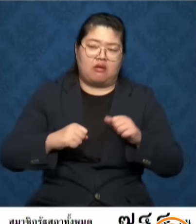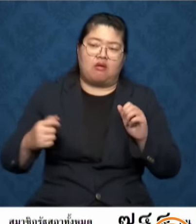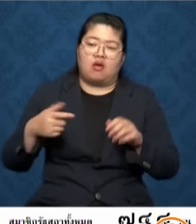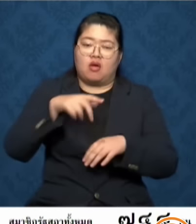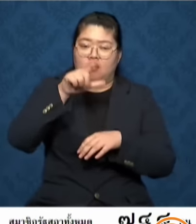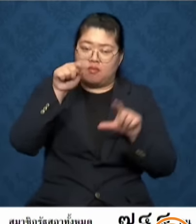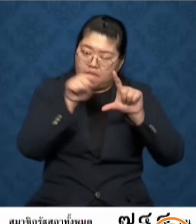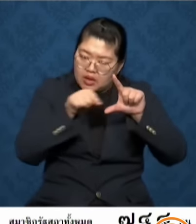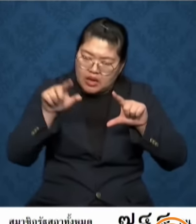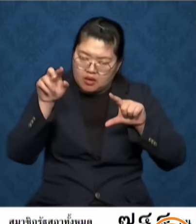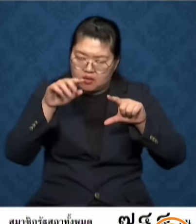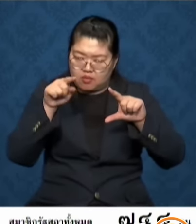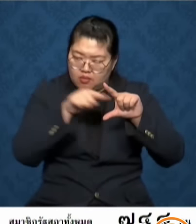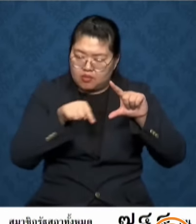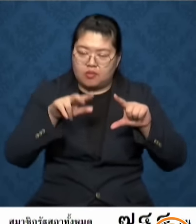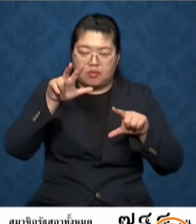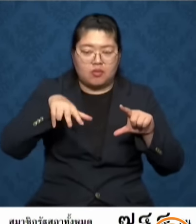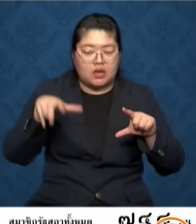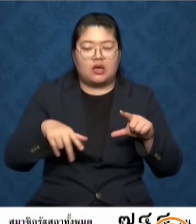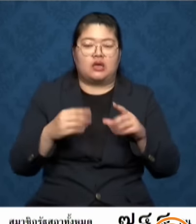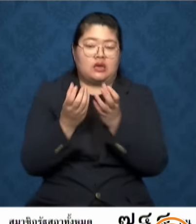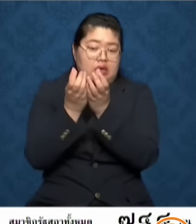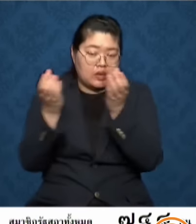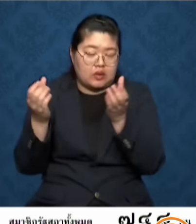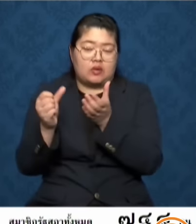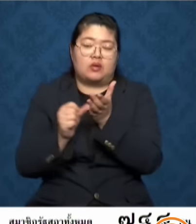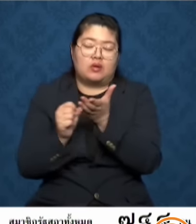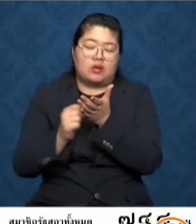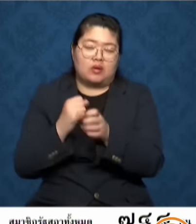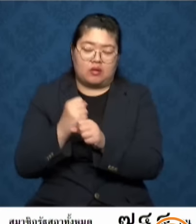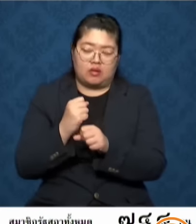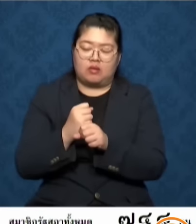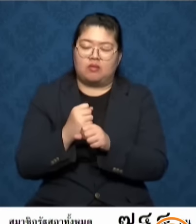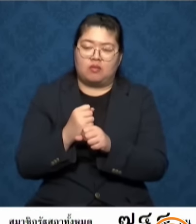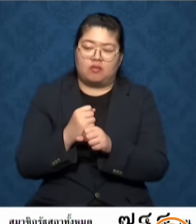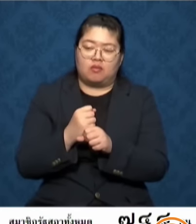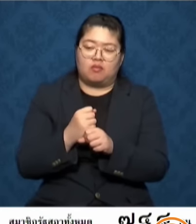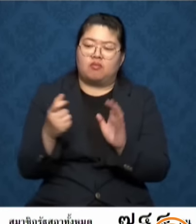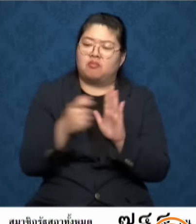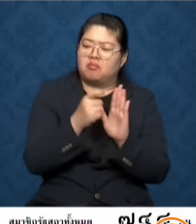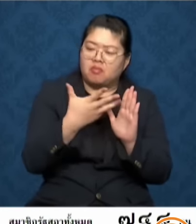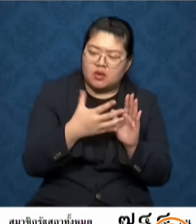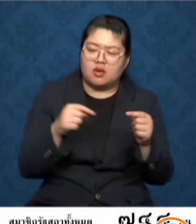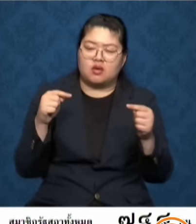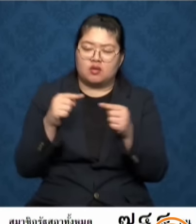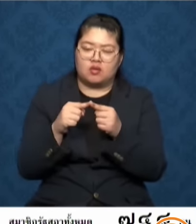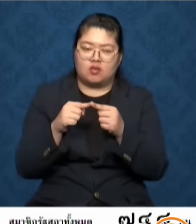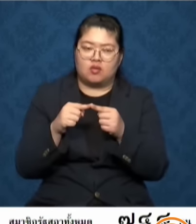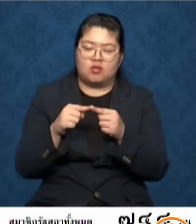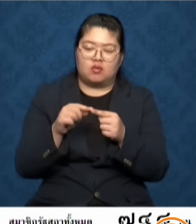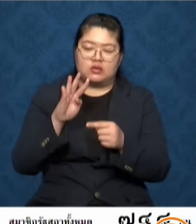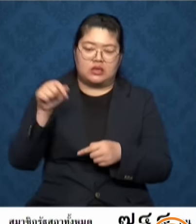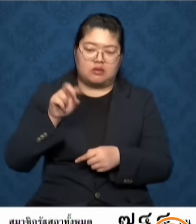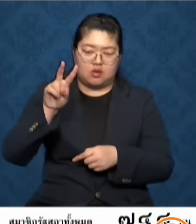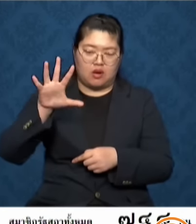พักเพื่อไทยและพักg9ไกลโยอ้างเรื่องคำวษัย สาม Ouais นูร 4 ทáng 554ที่ไม่เพียงกัเปการตสใจที่ส่น